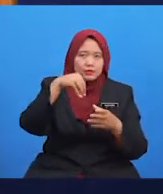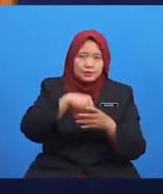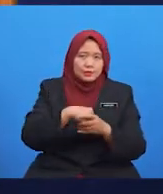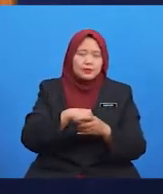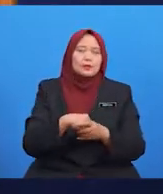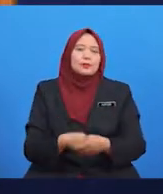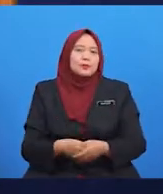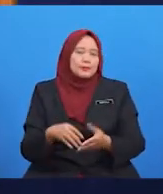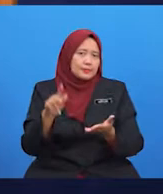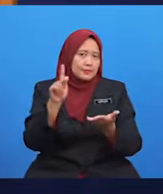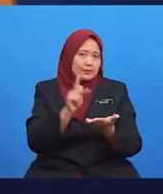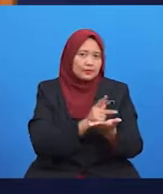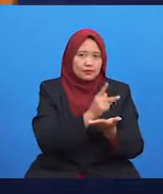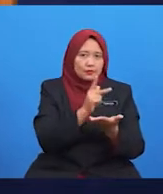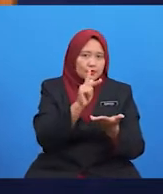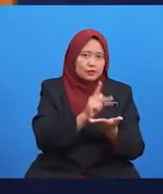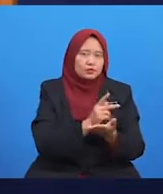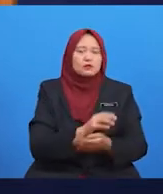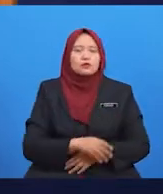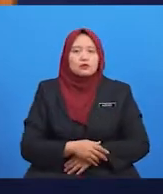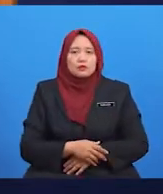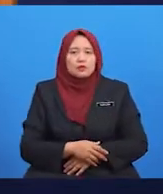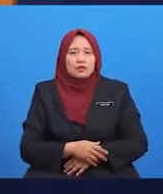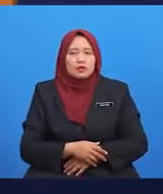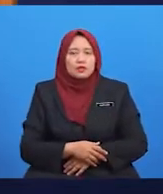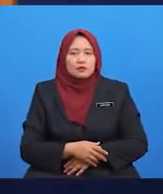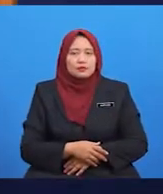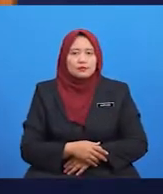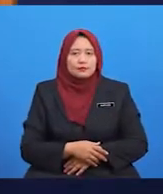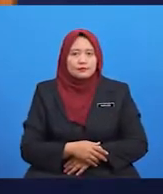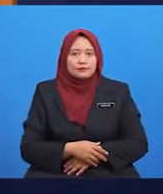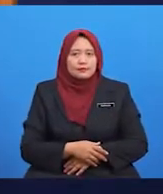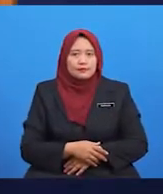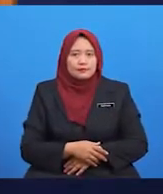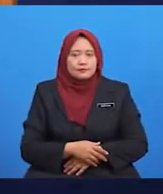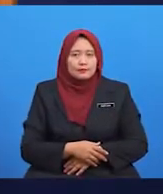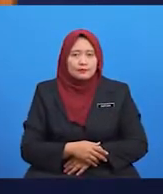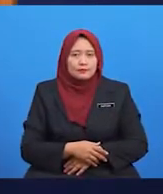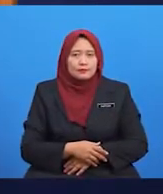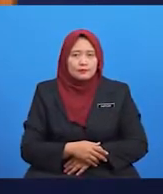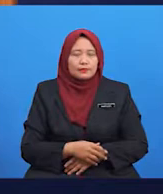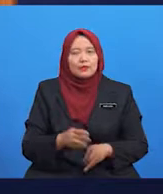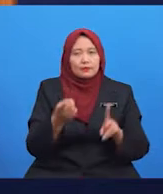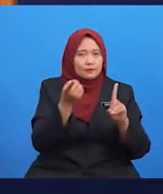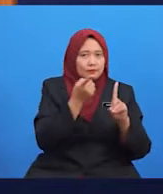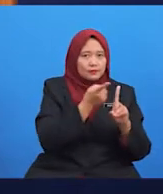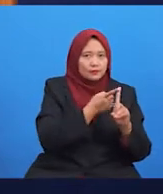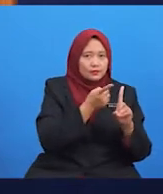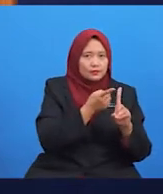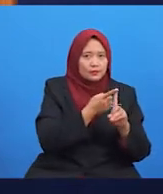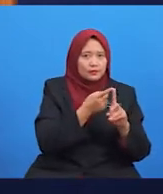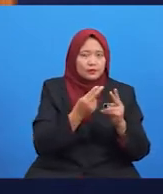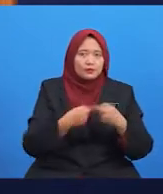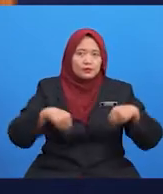Terdapat beberapa nilai yang dipaparkan dalam saja ini. Antaranya, pertama,